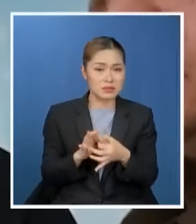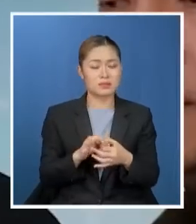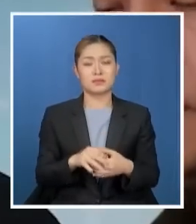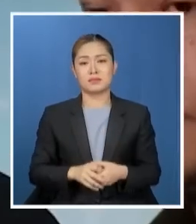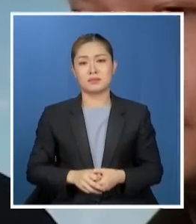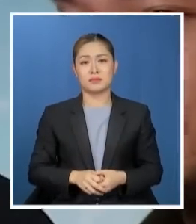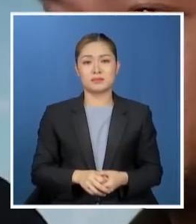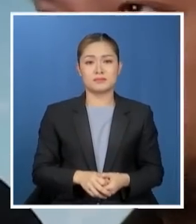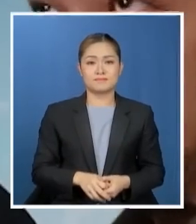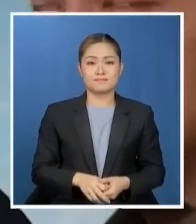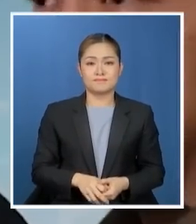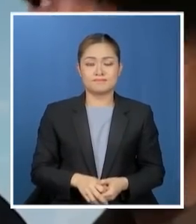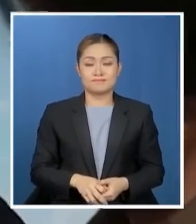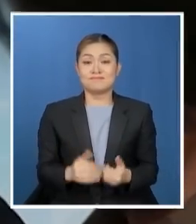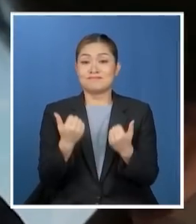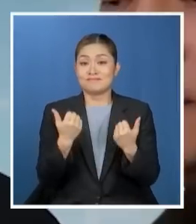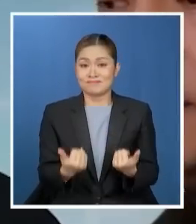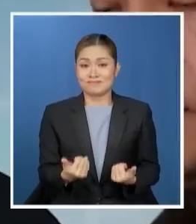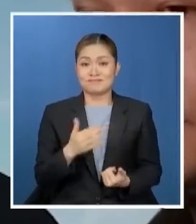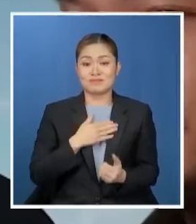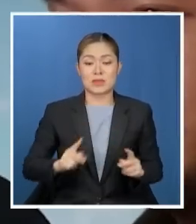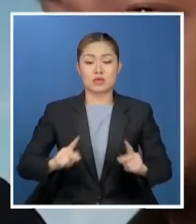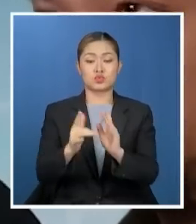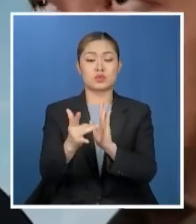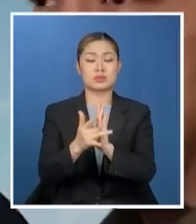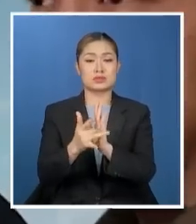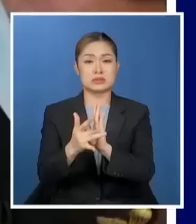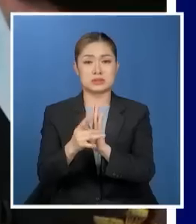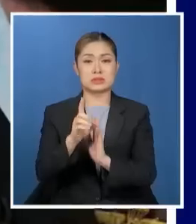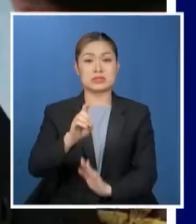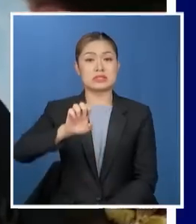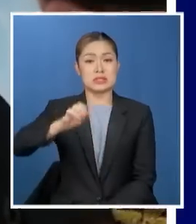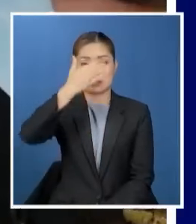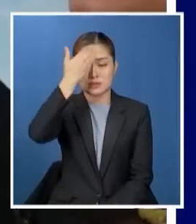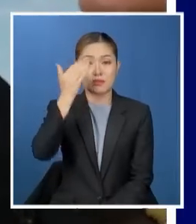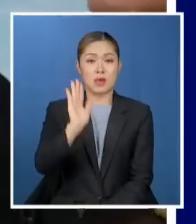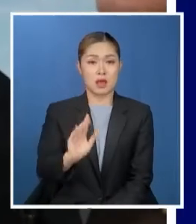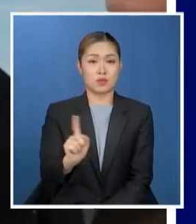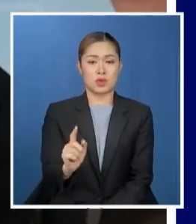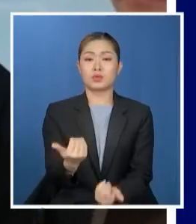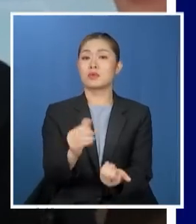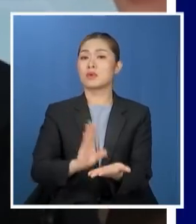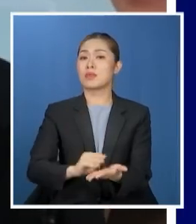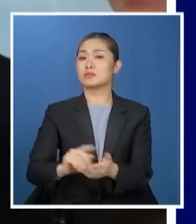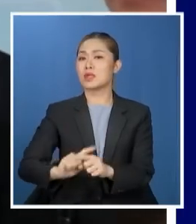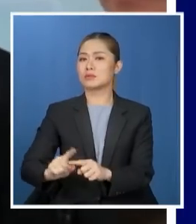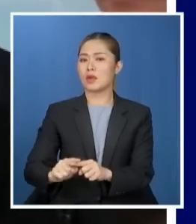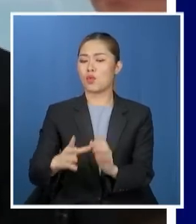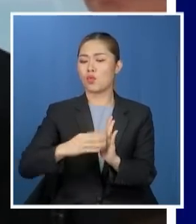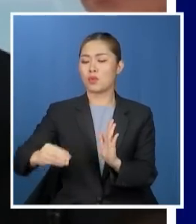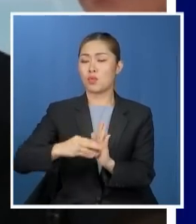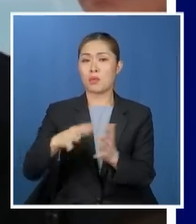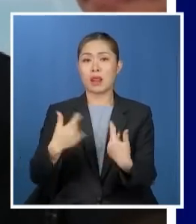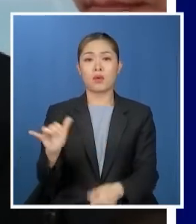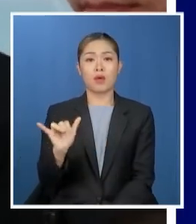ดี อันนี้คือสิ่งที่ทางกระทรวงทำได้เต็มที่ฮะแต่อย่าลืมนะท่านผู้ชมว่าข้อมูลเหล่านี้เนี่ยมันดูด